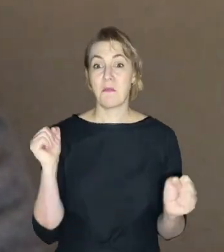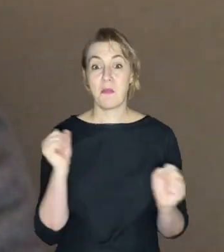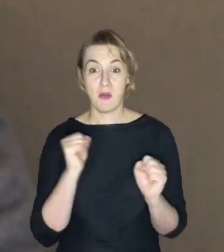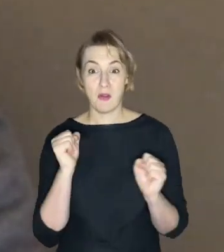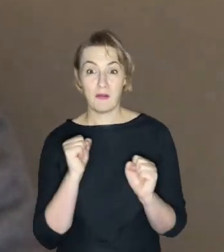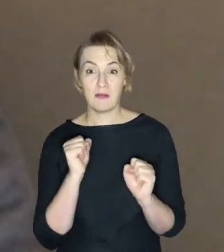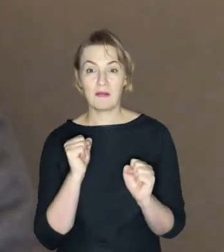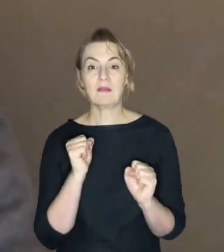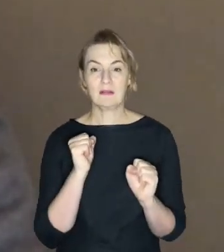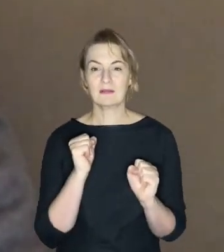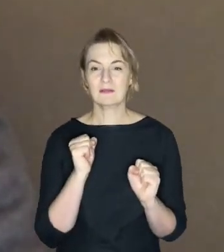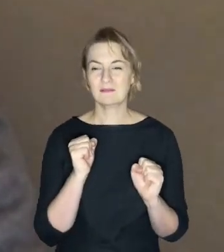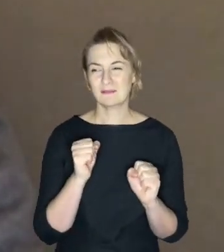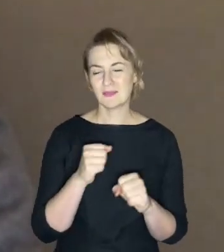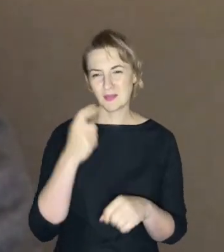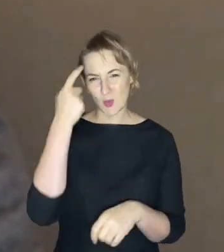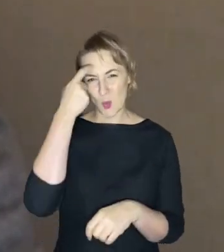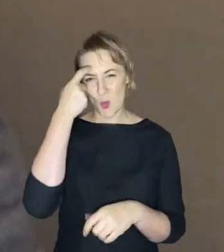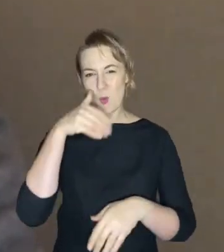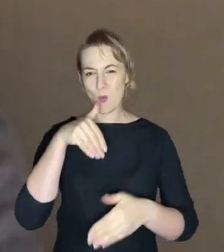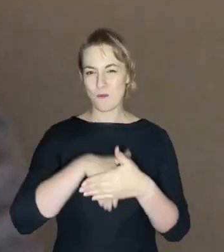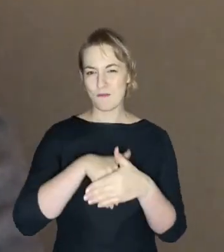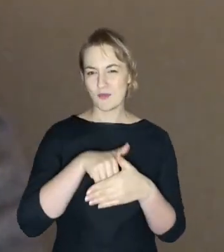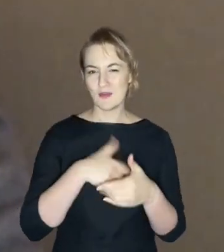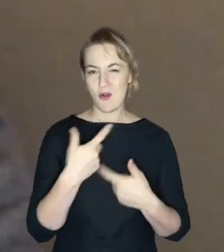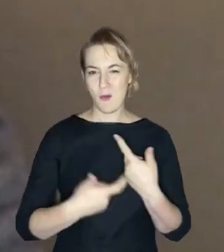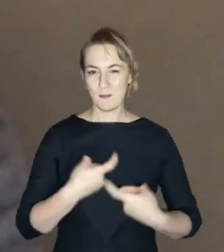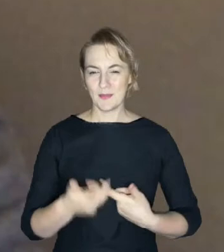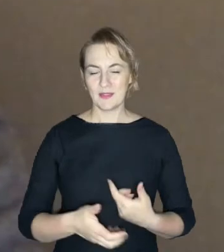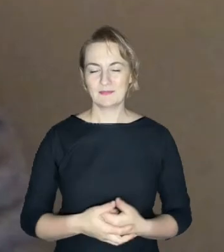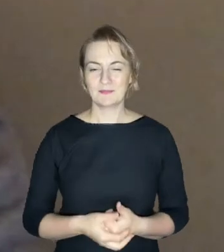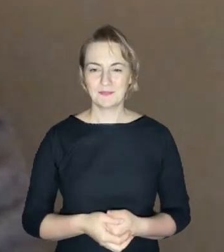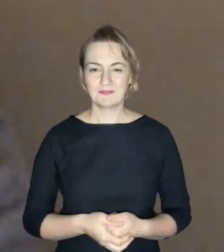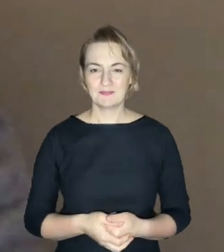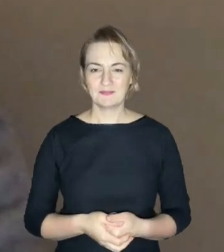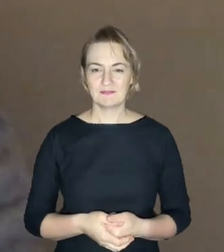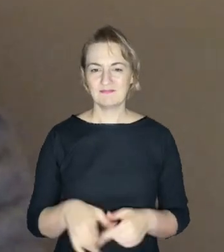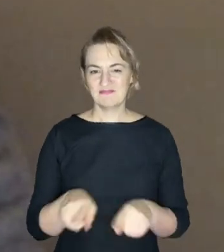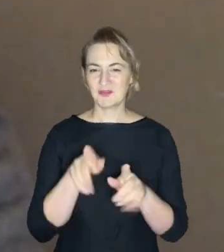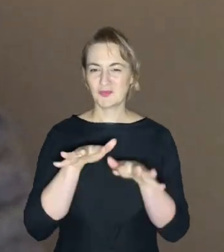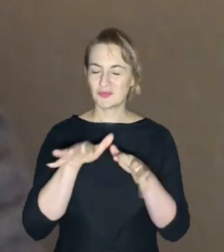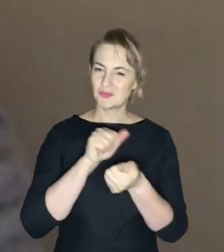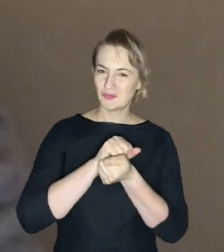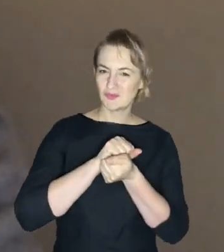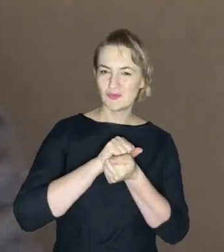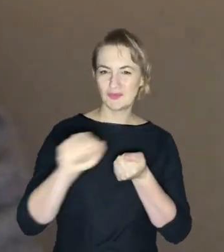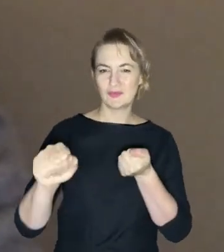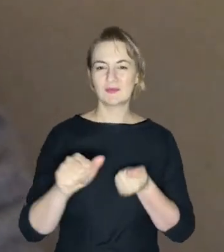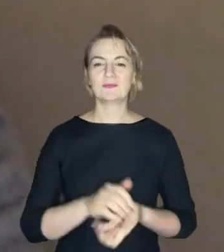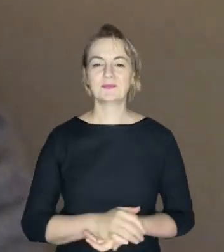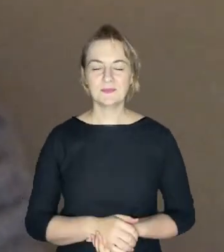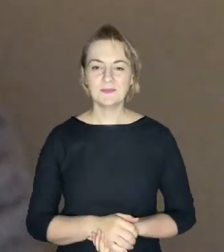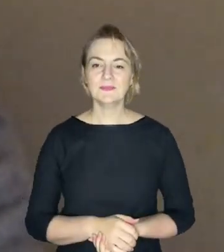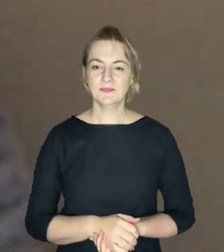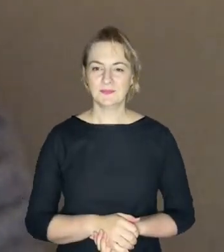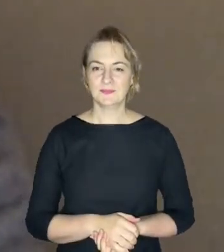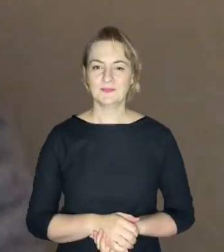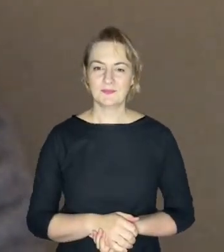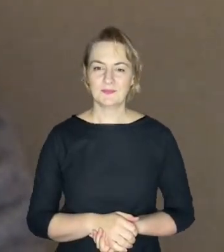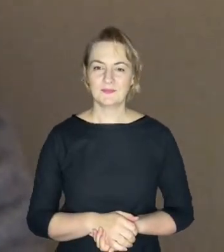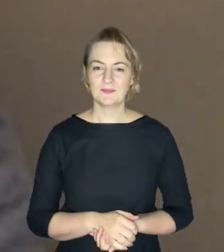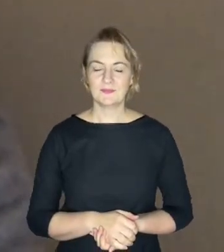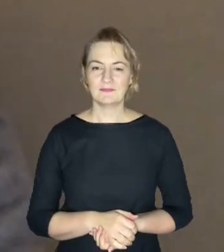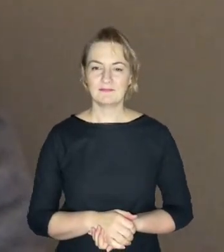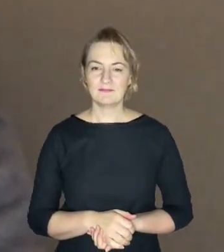bardziej okrutnie i głupio się zachowuje. Bardziej destrukcyjnie. Więc no,